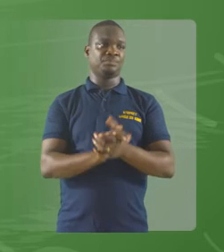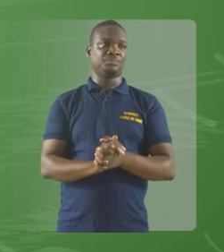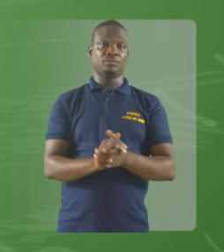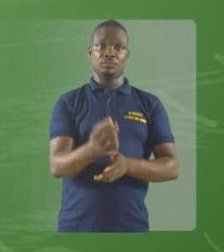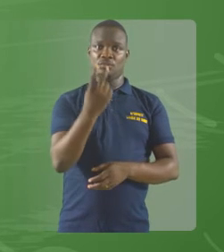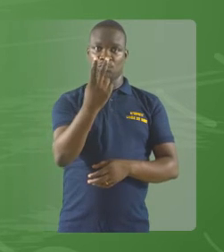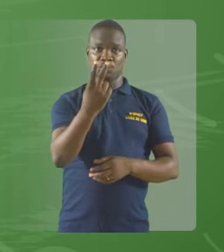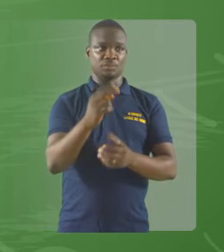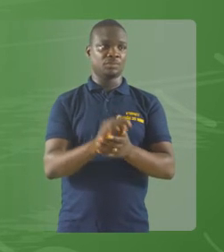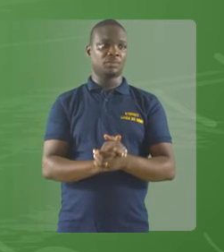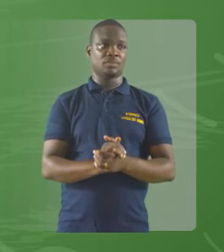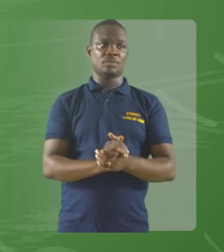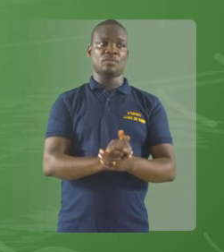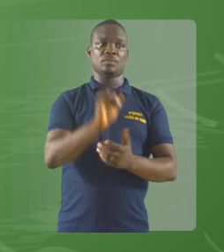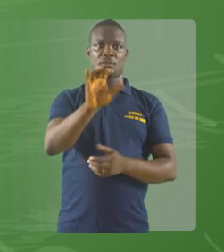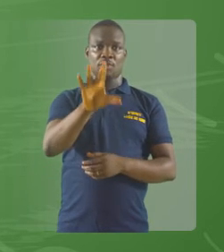2.